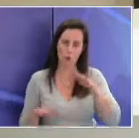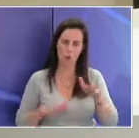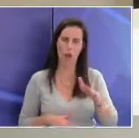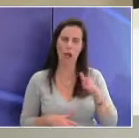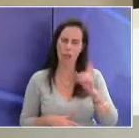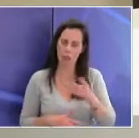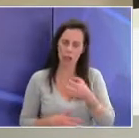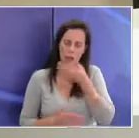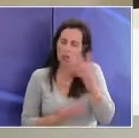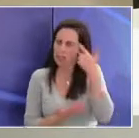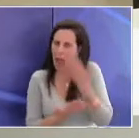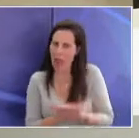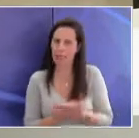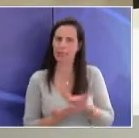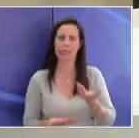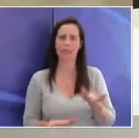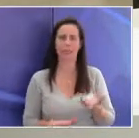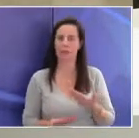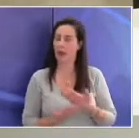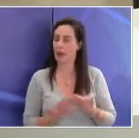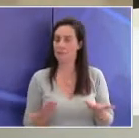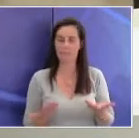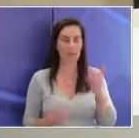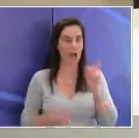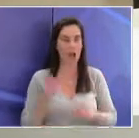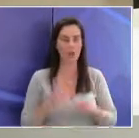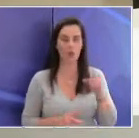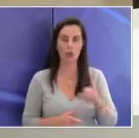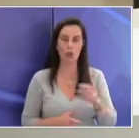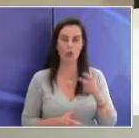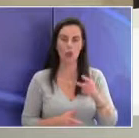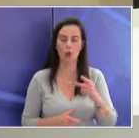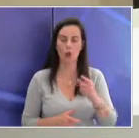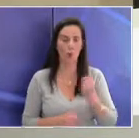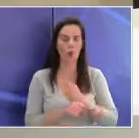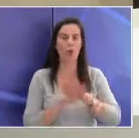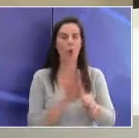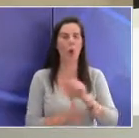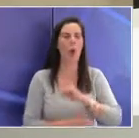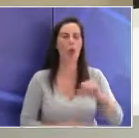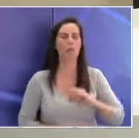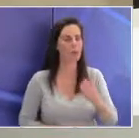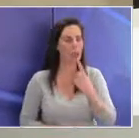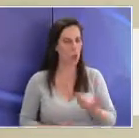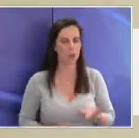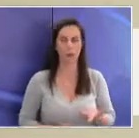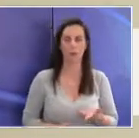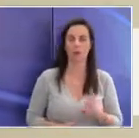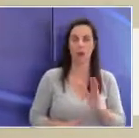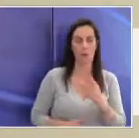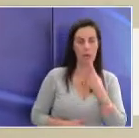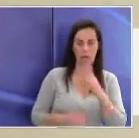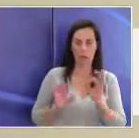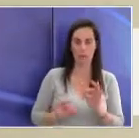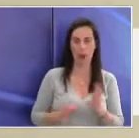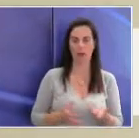שצריך להתייעץ עם מישהו צריך להתייעץ, ואין לידו את האנשים האלה, כי הוא כל האנשים האלה. מה זה אומר? תראי, ראשית בואי נשים את